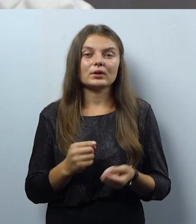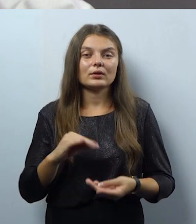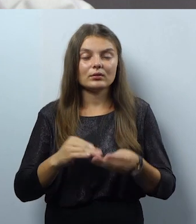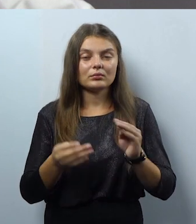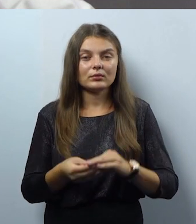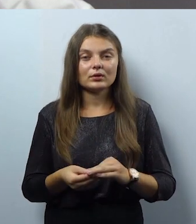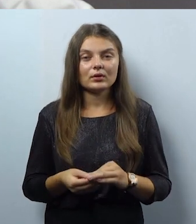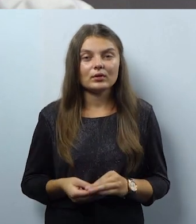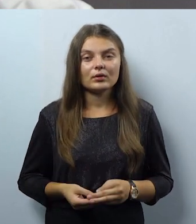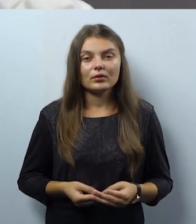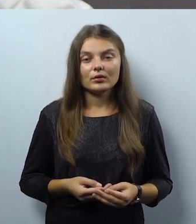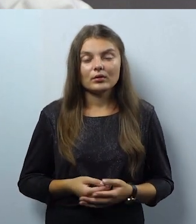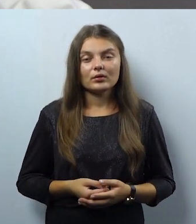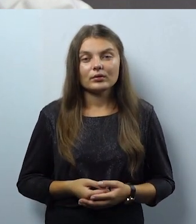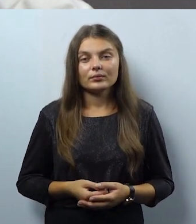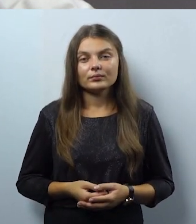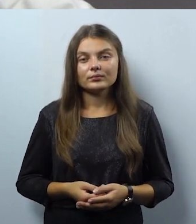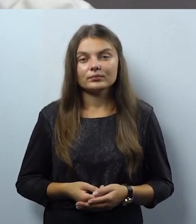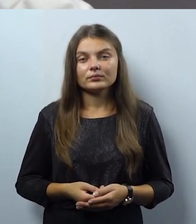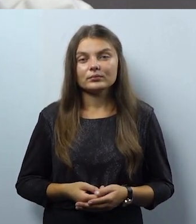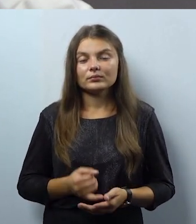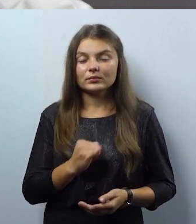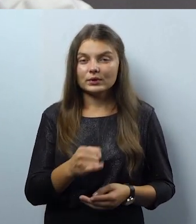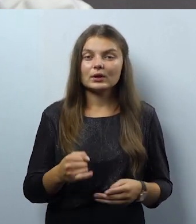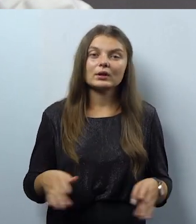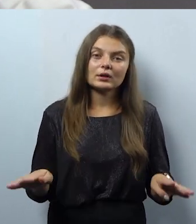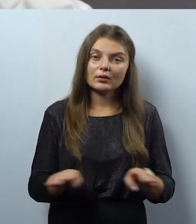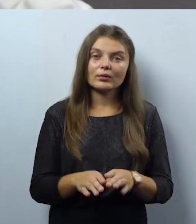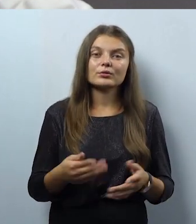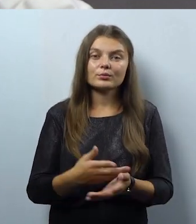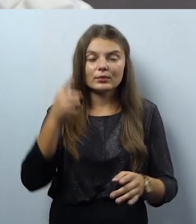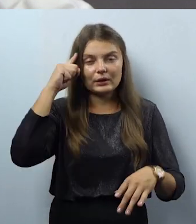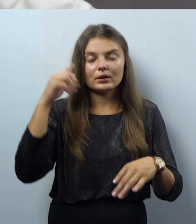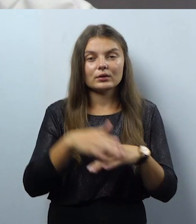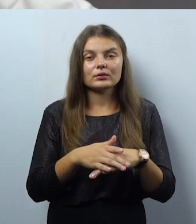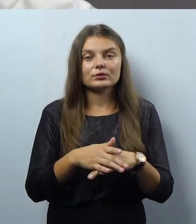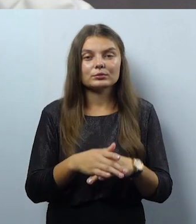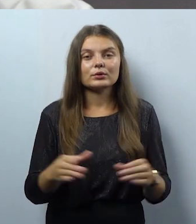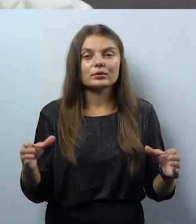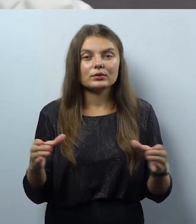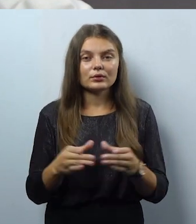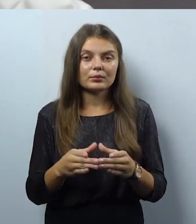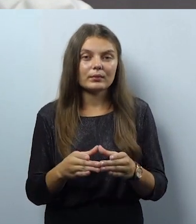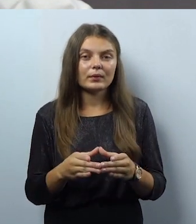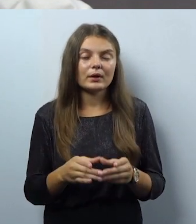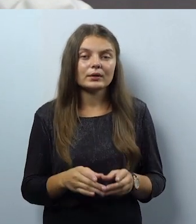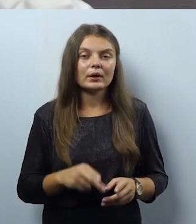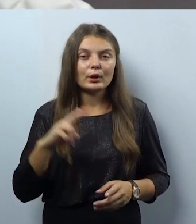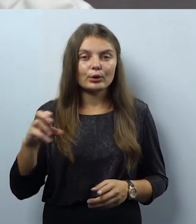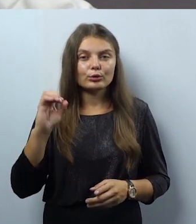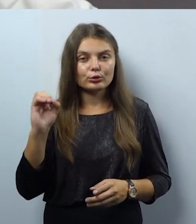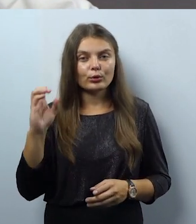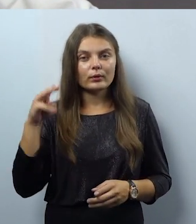терміни, всі можливості. І також ми чітко усвідомлюємо те, що компанія ДТЕК є